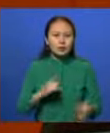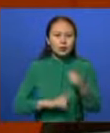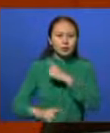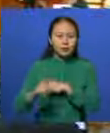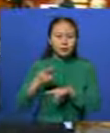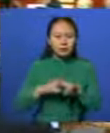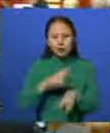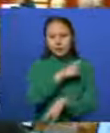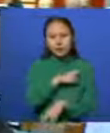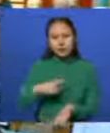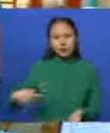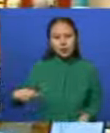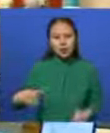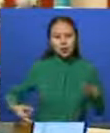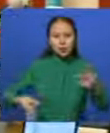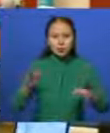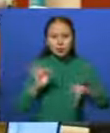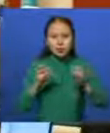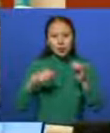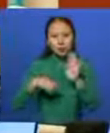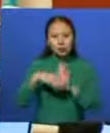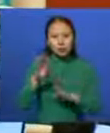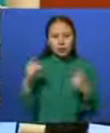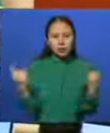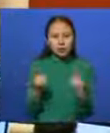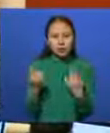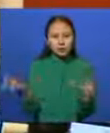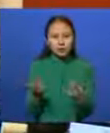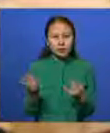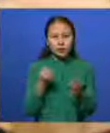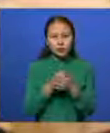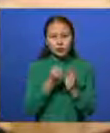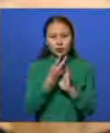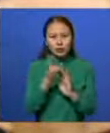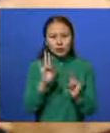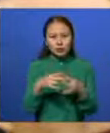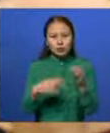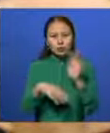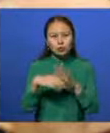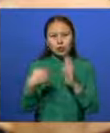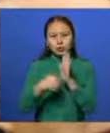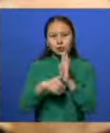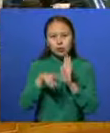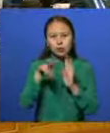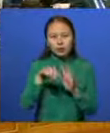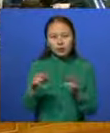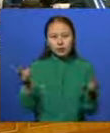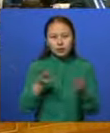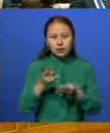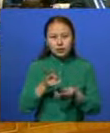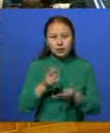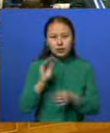қауіпсіздік белдігіне таңу туралы норманы жеңілдету керек. Яғни бұл талап 12 емес, 6 жасқа дейінгі балаларға қойылуға жет, дейді